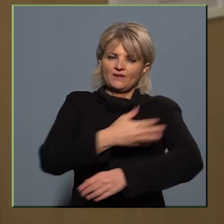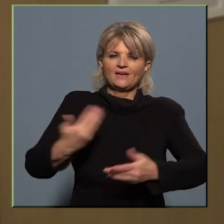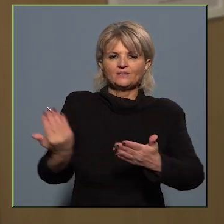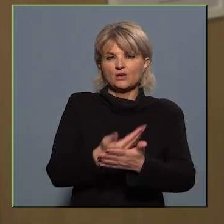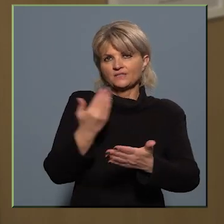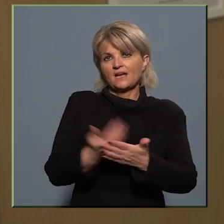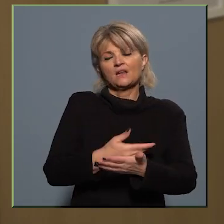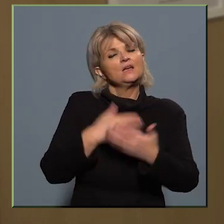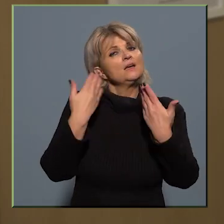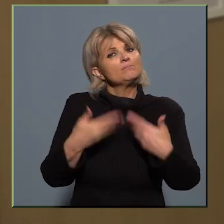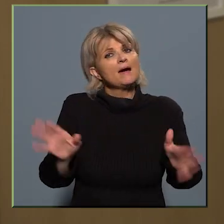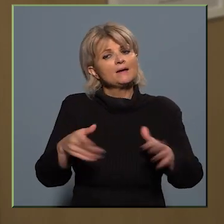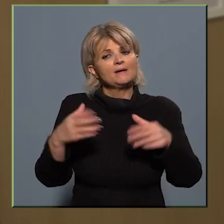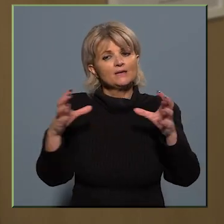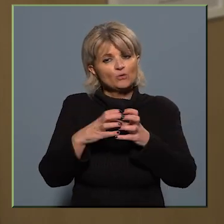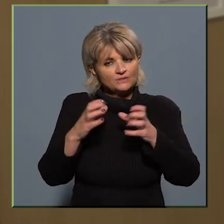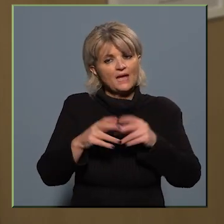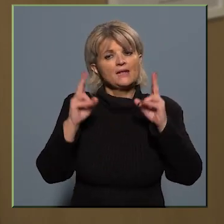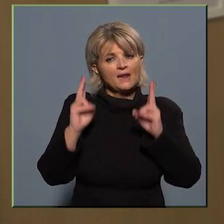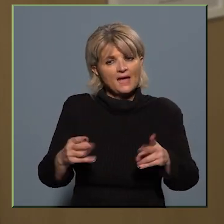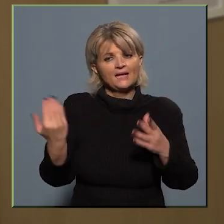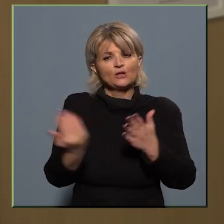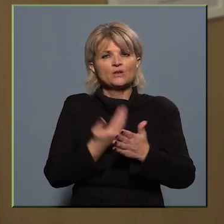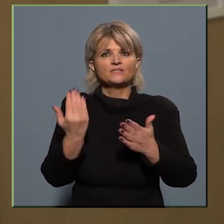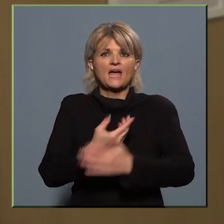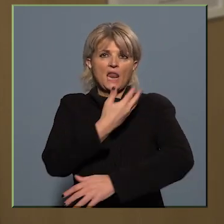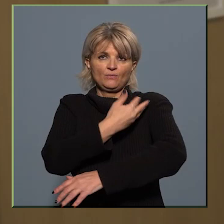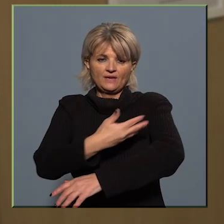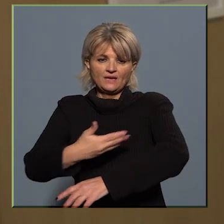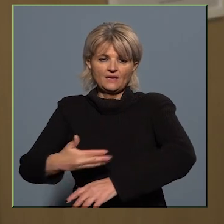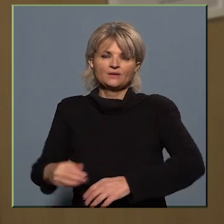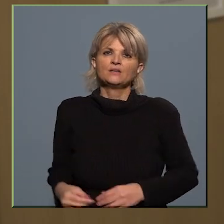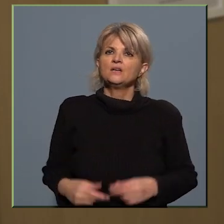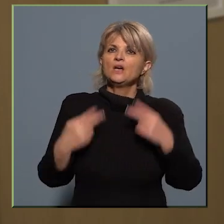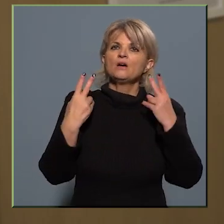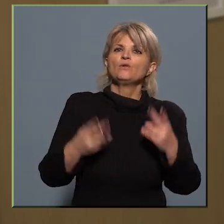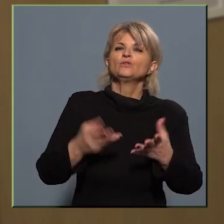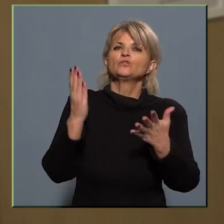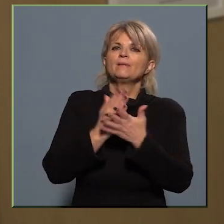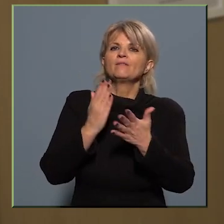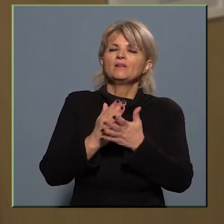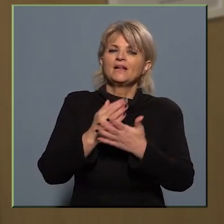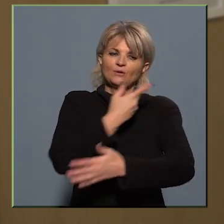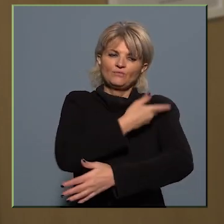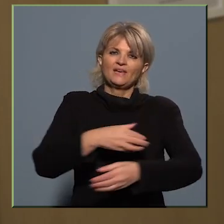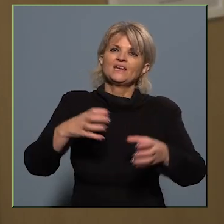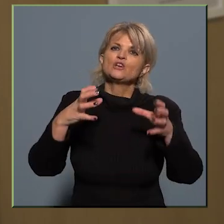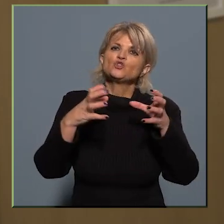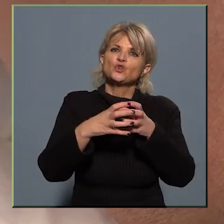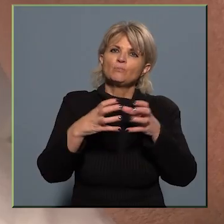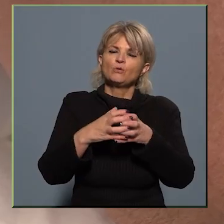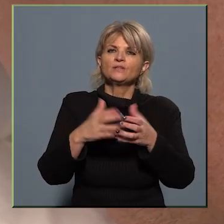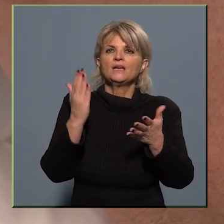szüksége lehet, és nagyon fontos, hogy ezekben az esetekben megfelelő vércsoportú és megfelelő állapotú vér